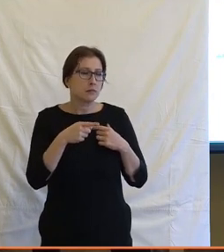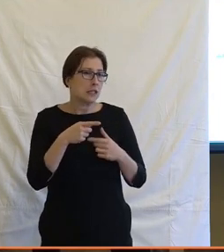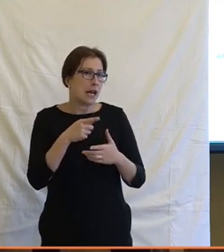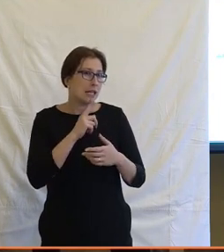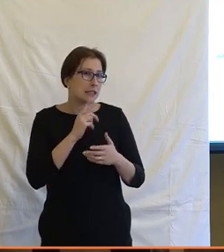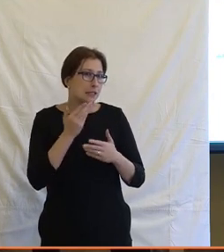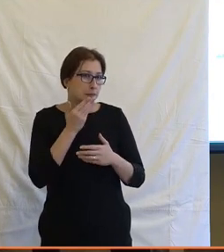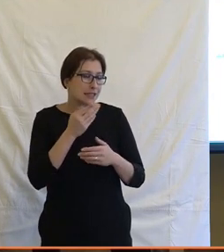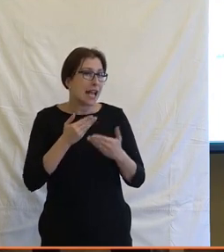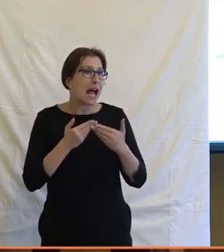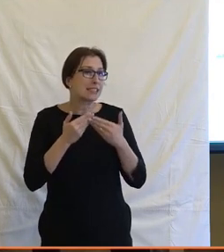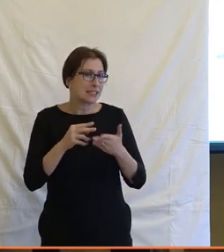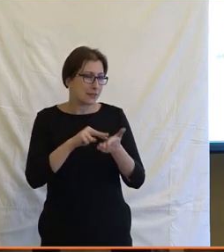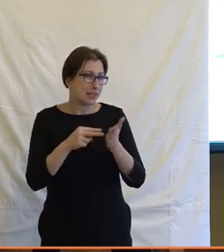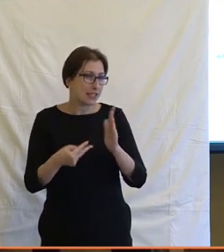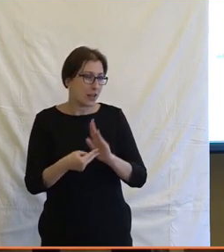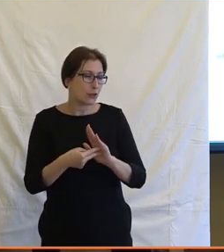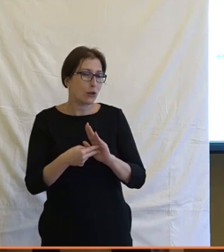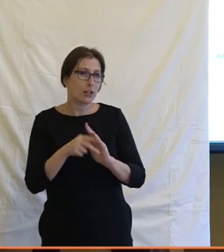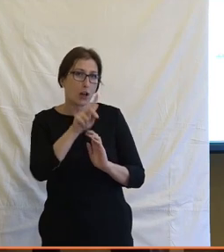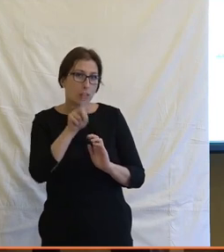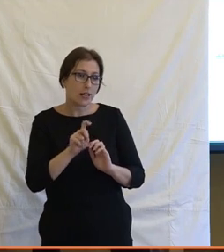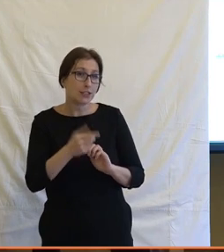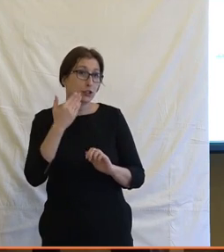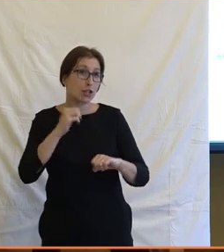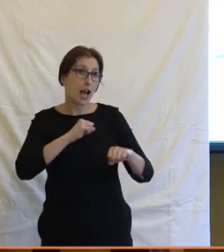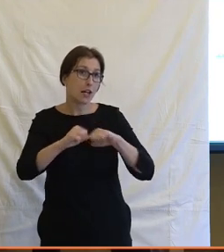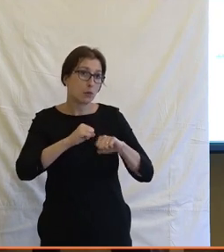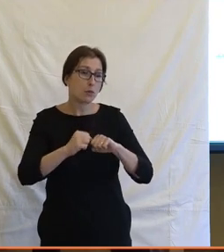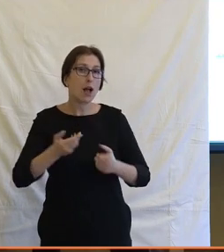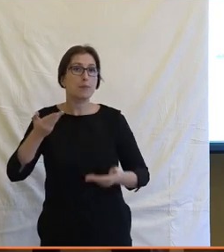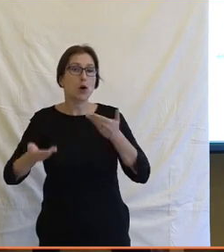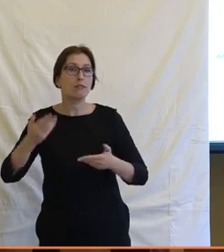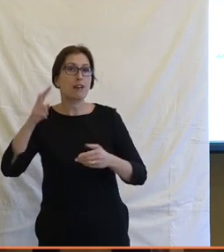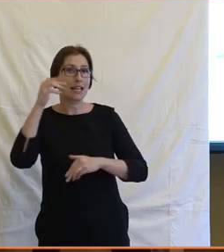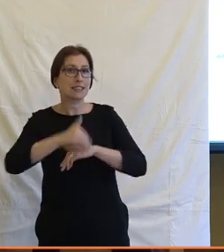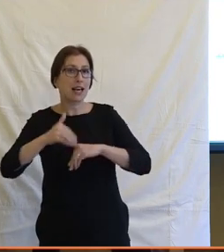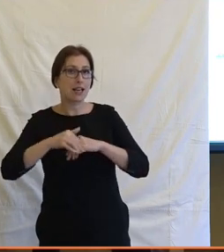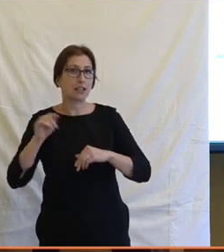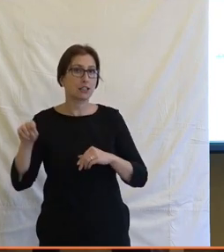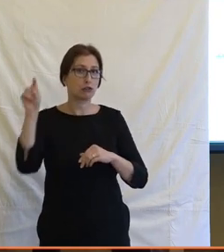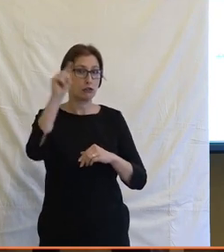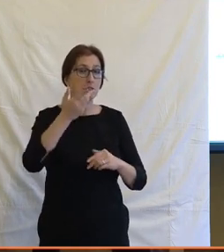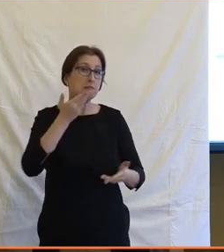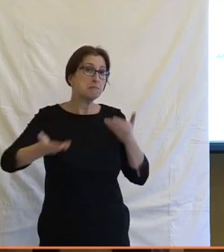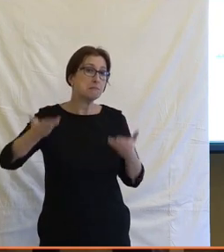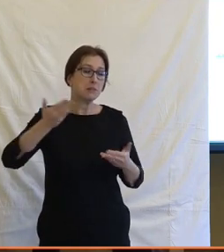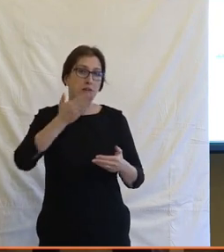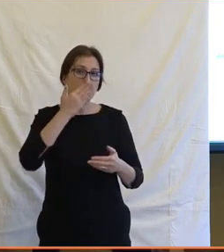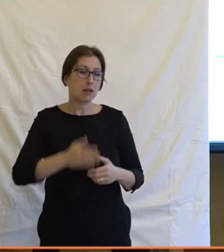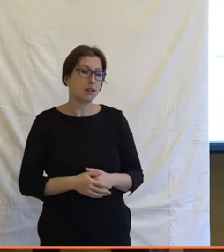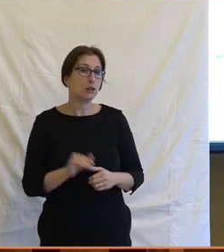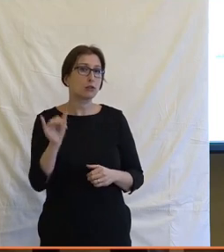bych, že asi tím myslí asistivní technologie, Česká republika v porovnání se zahraničím? Kdo se chcete chopit?